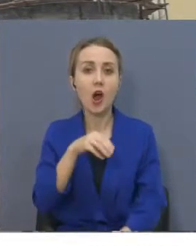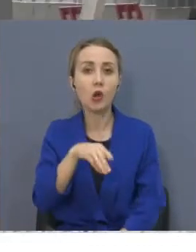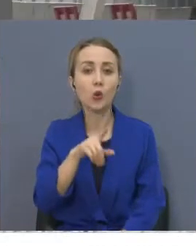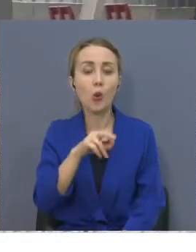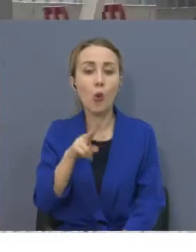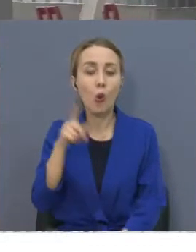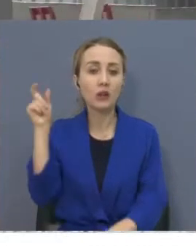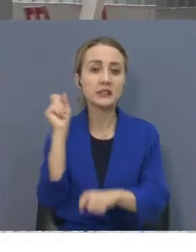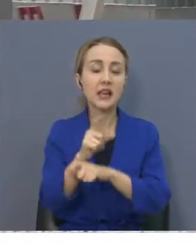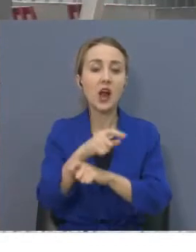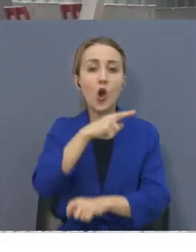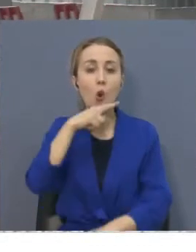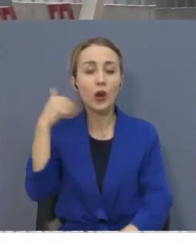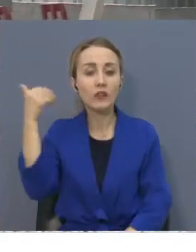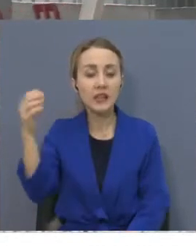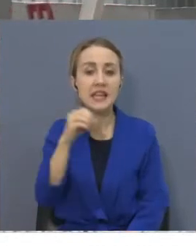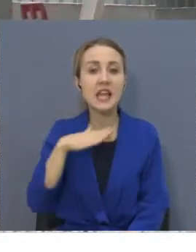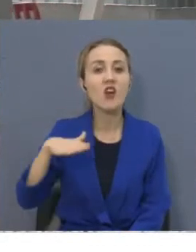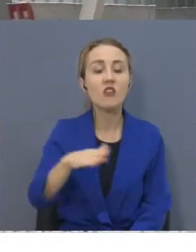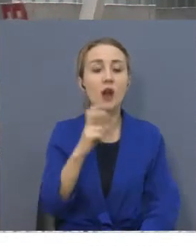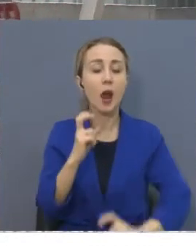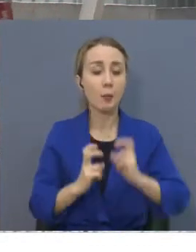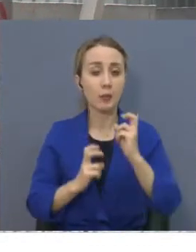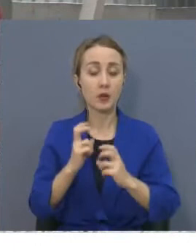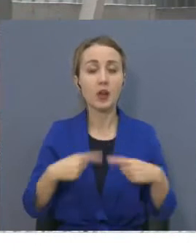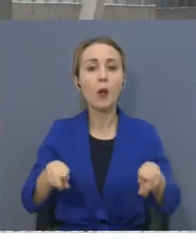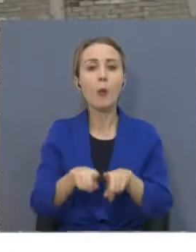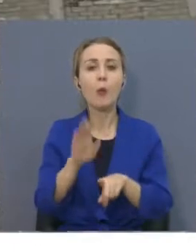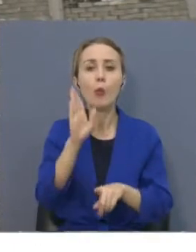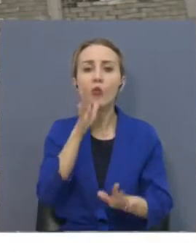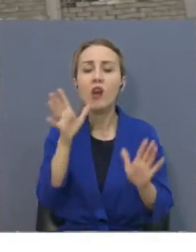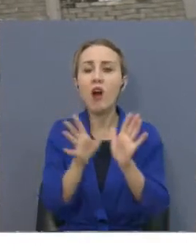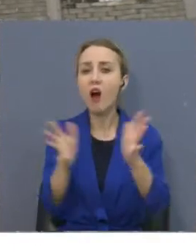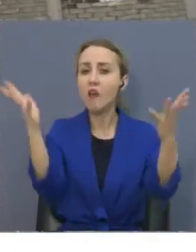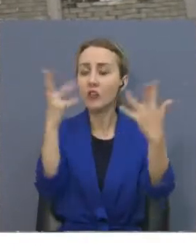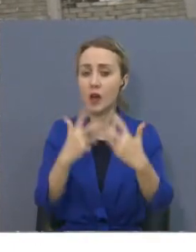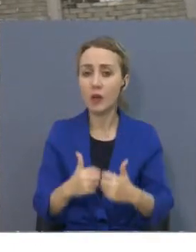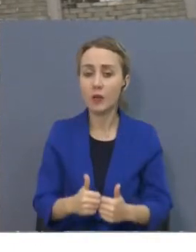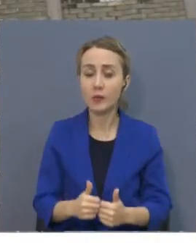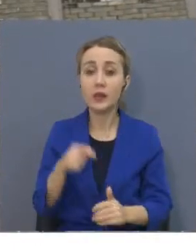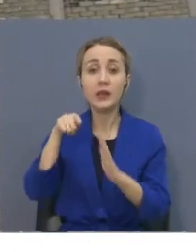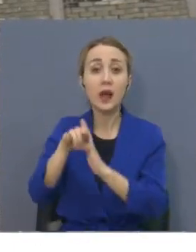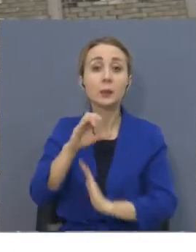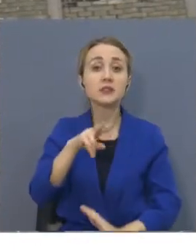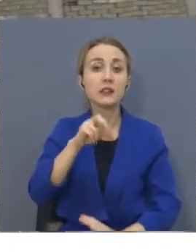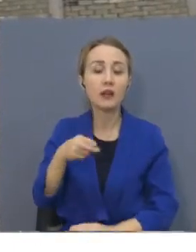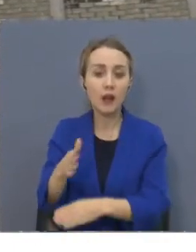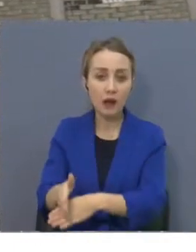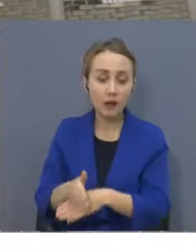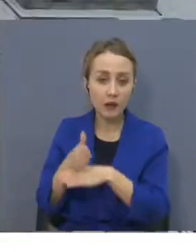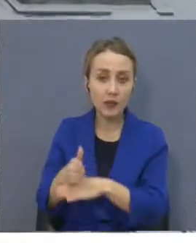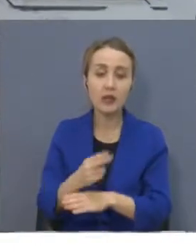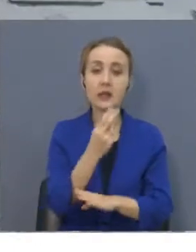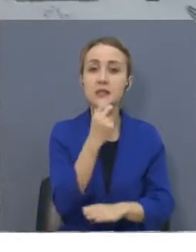от российских и европейских фермеров. Предприятие будет полностью автоматизировано. Завод состоит из склада хранения сырья,